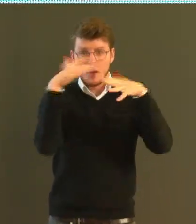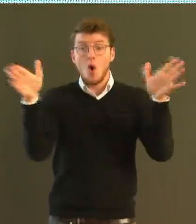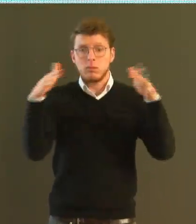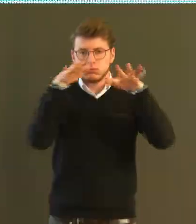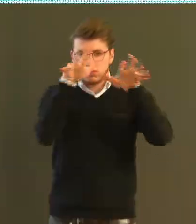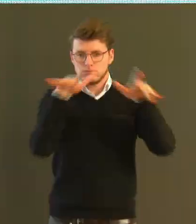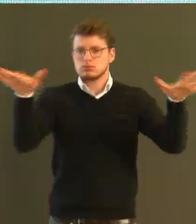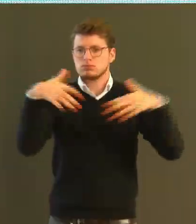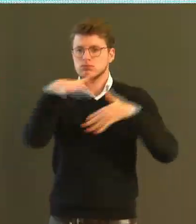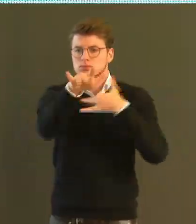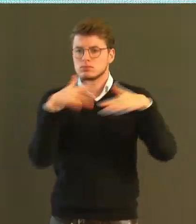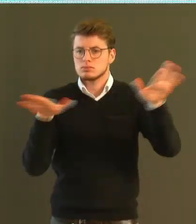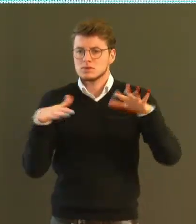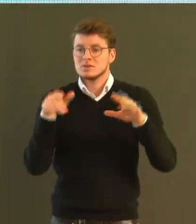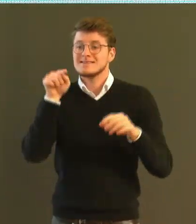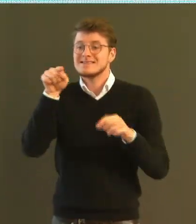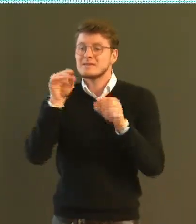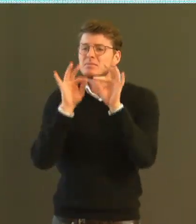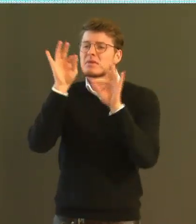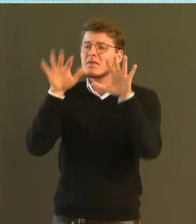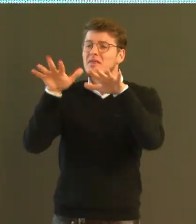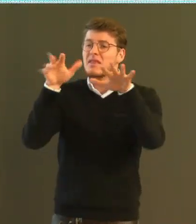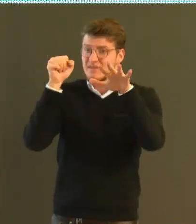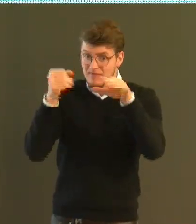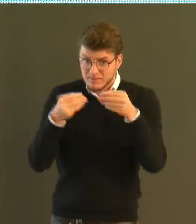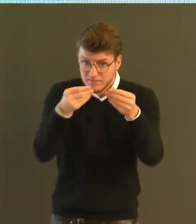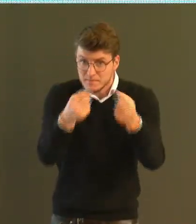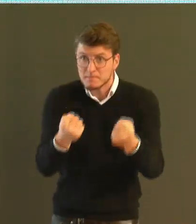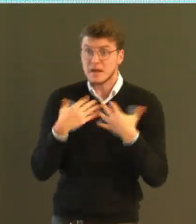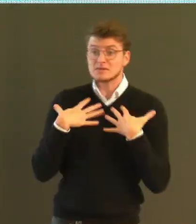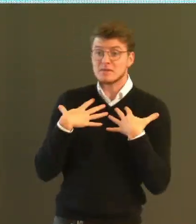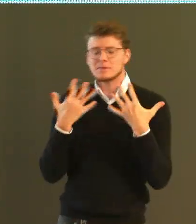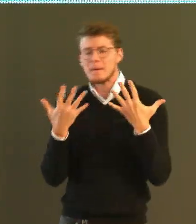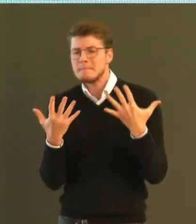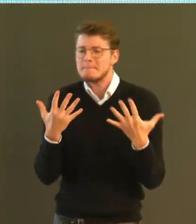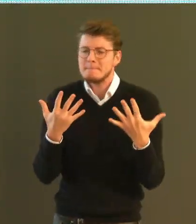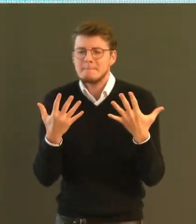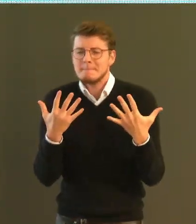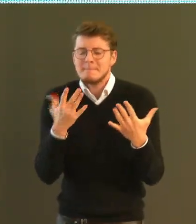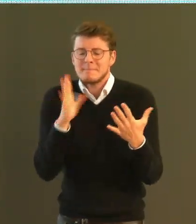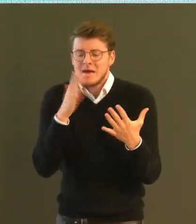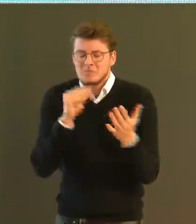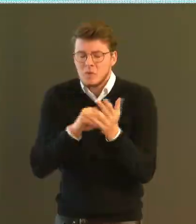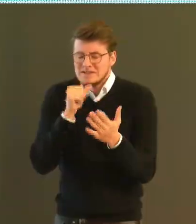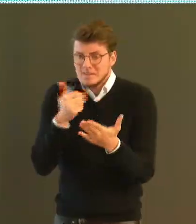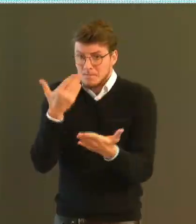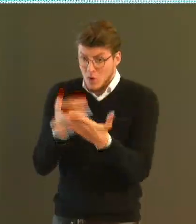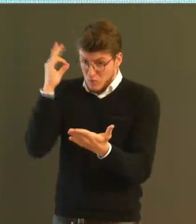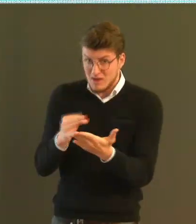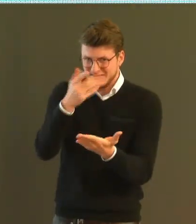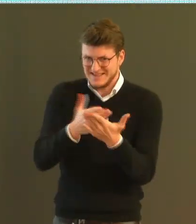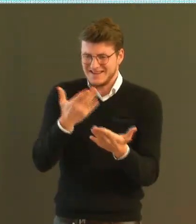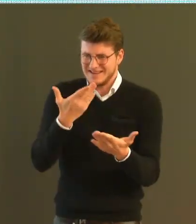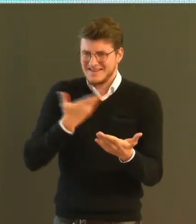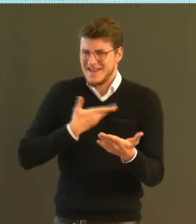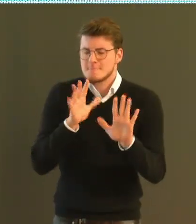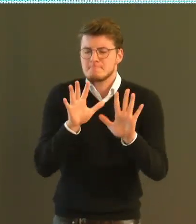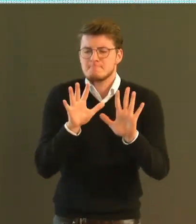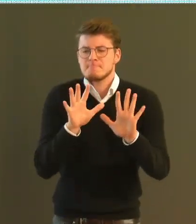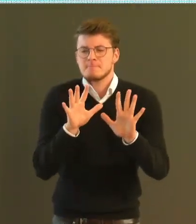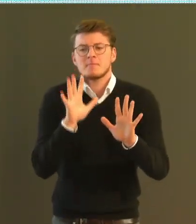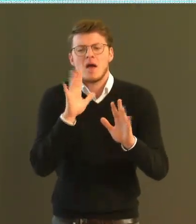fn riposo qu'effectivement ce matin mourad politique est ce principe on stéitsch de dengue en un